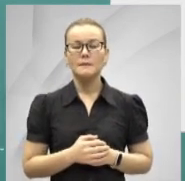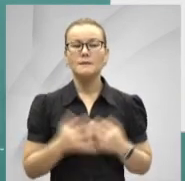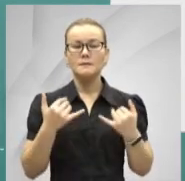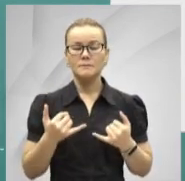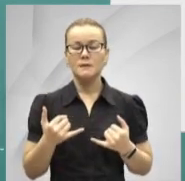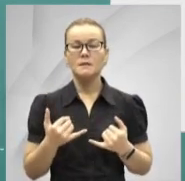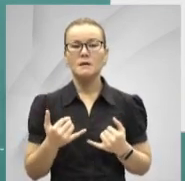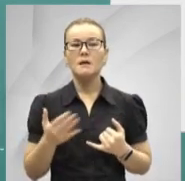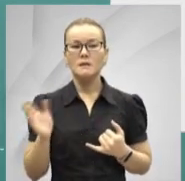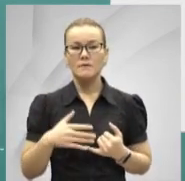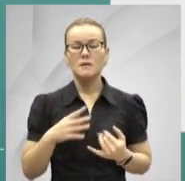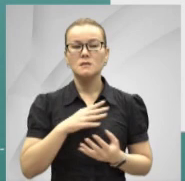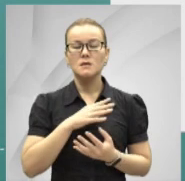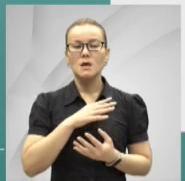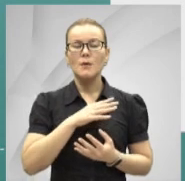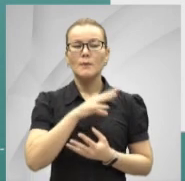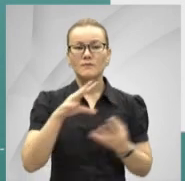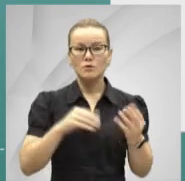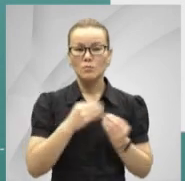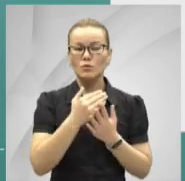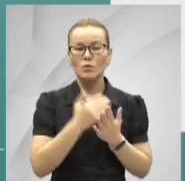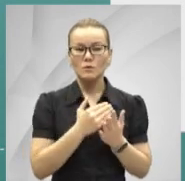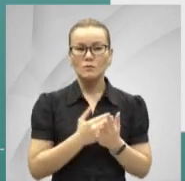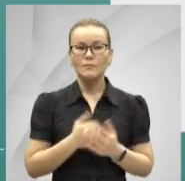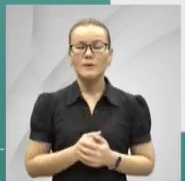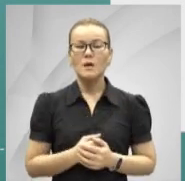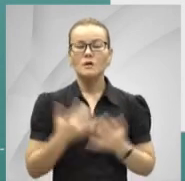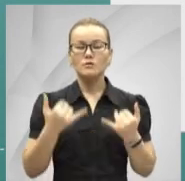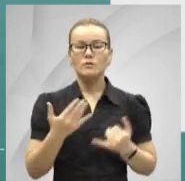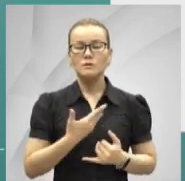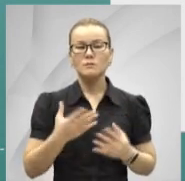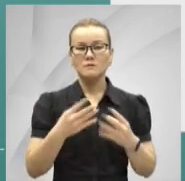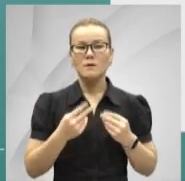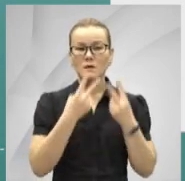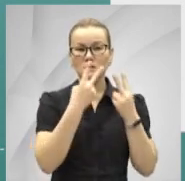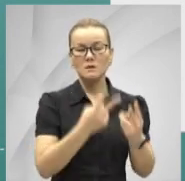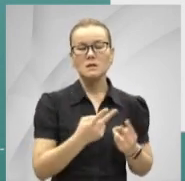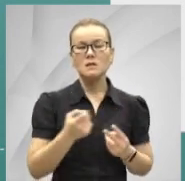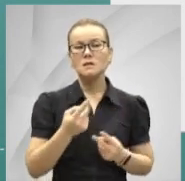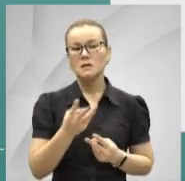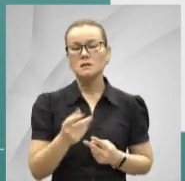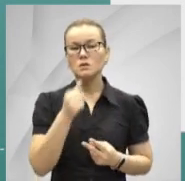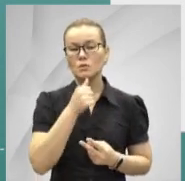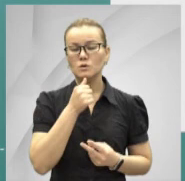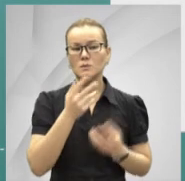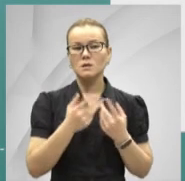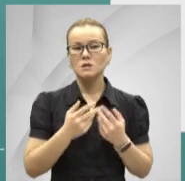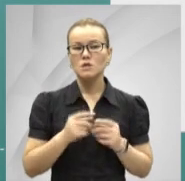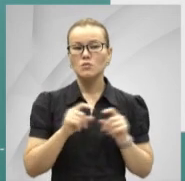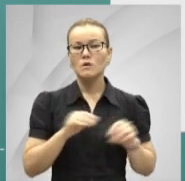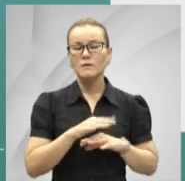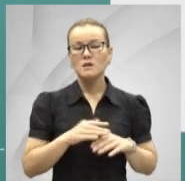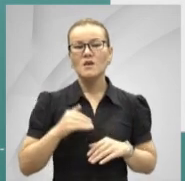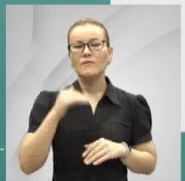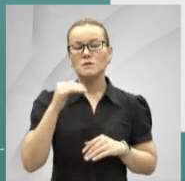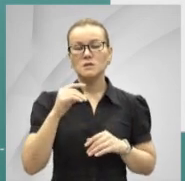Теперь давайте подведем с вами итоги урока. Сегодня мы с вами рассмотрели некоторые способы решения уравнений